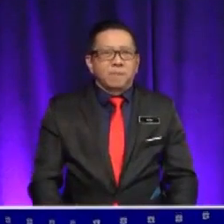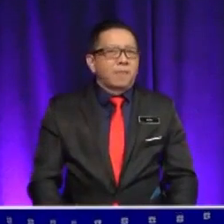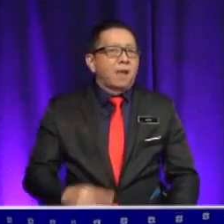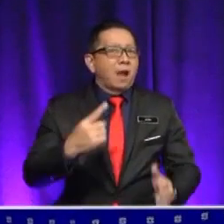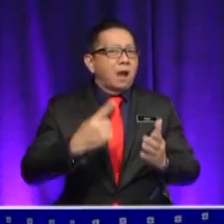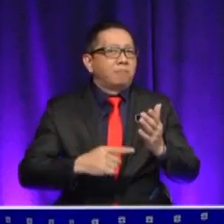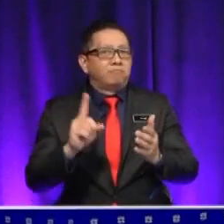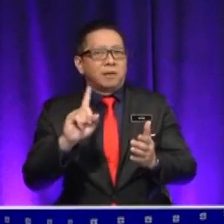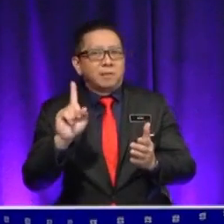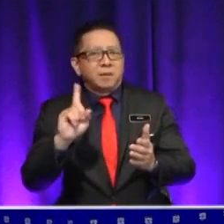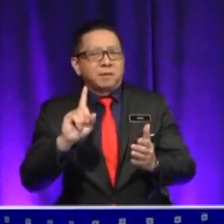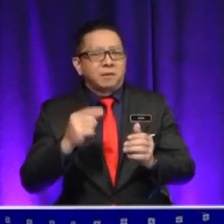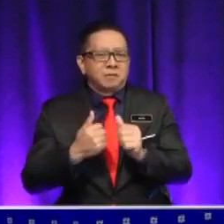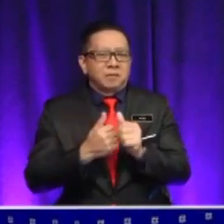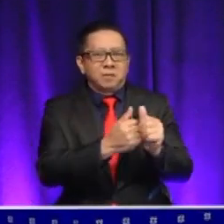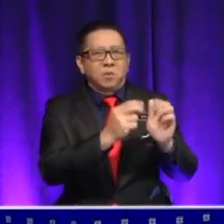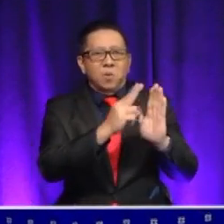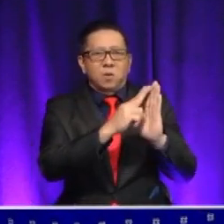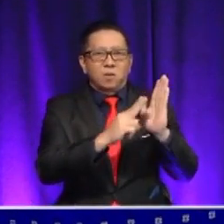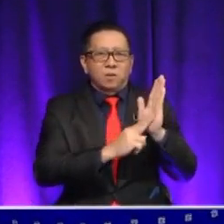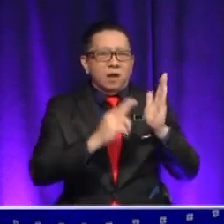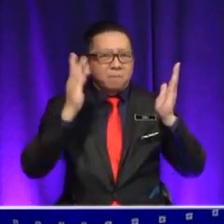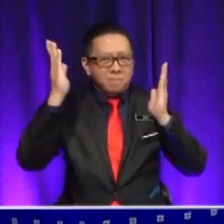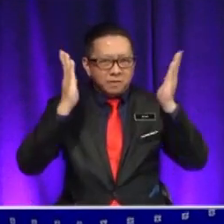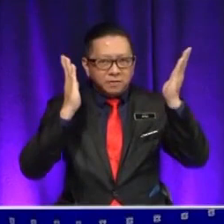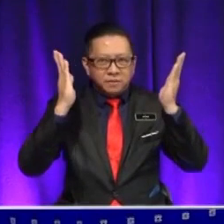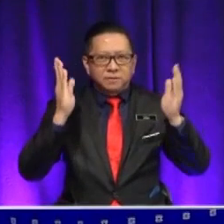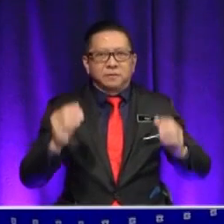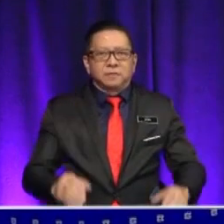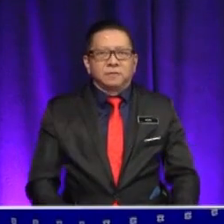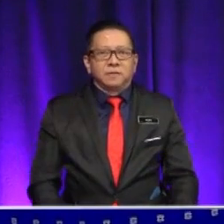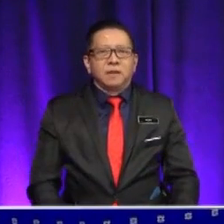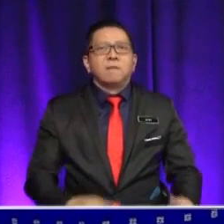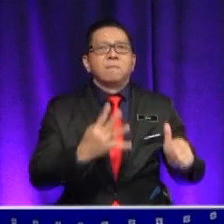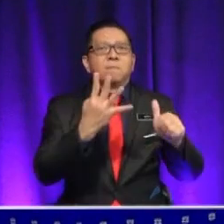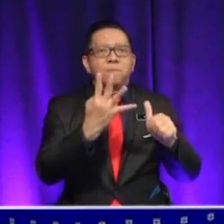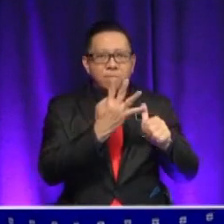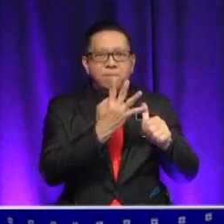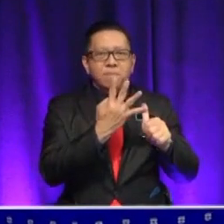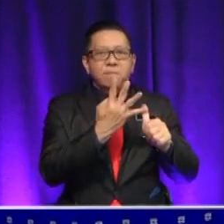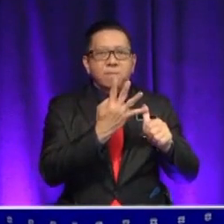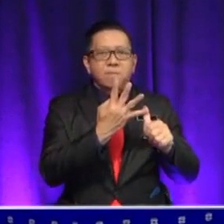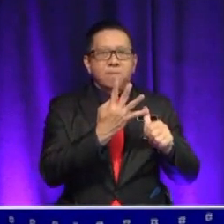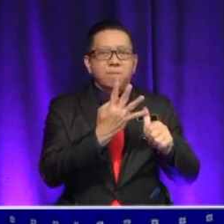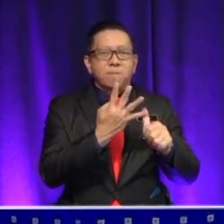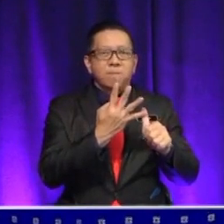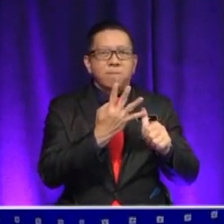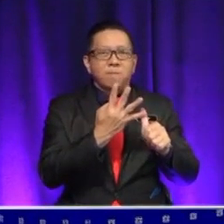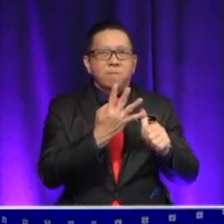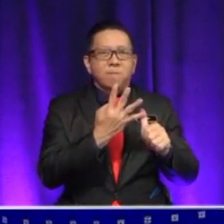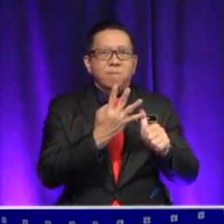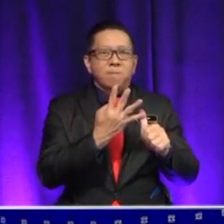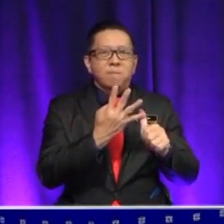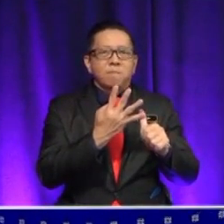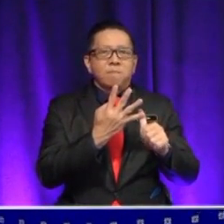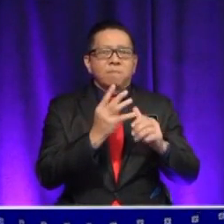berada di tempat mana pun kita dapat mematuhi undang-undang. Okey, dan seterusnya peranannya adalah untuk mengukuhkan